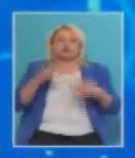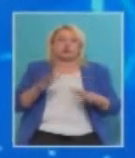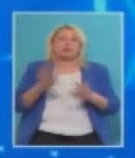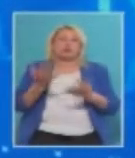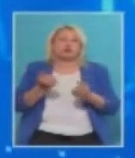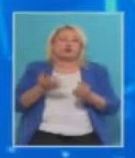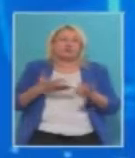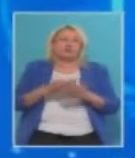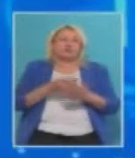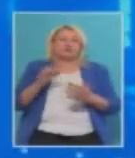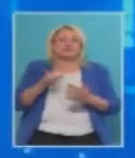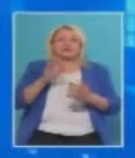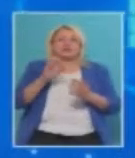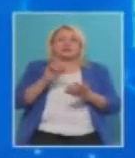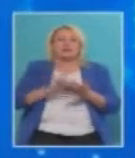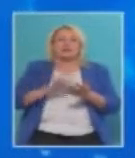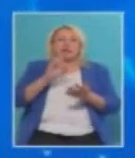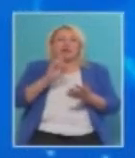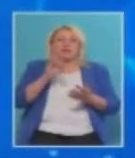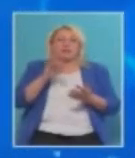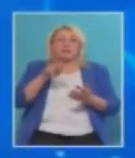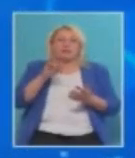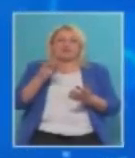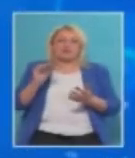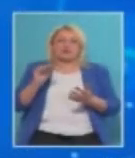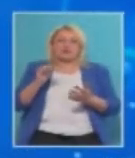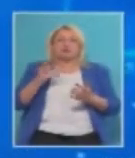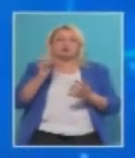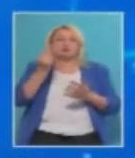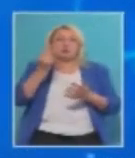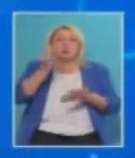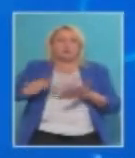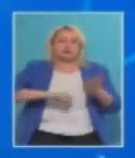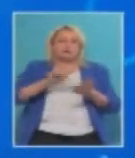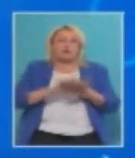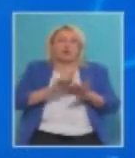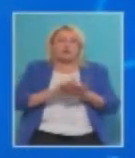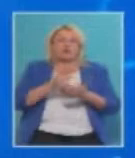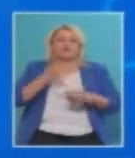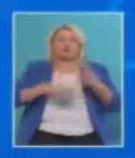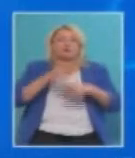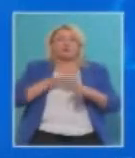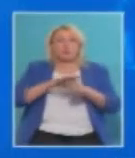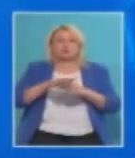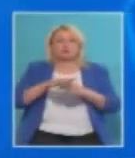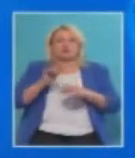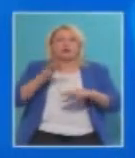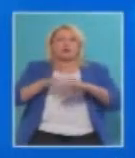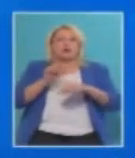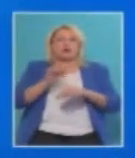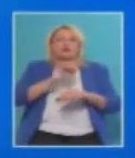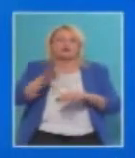получили выплаты из единого накопительного пенсионного фонда. Сумму удержанного подоходного налога вернут полностью на банковские